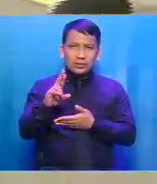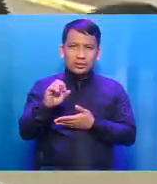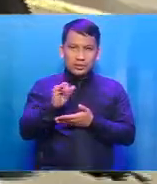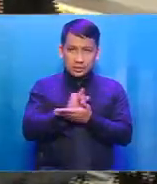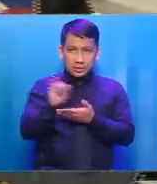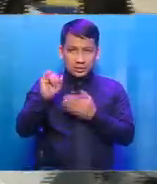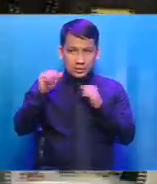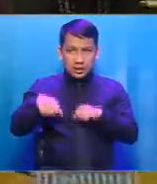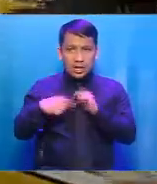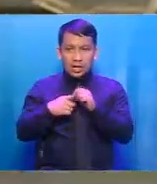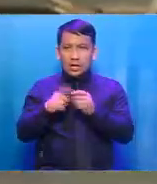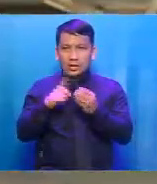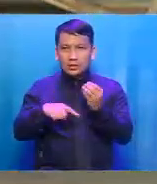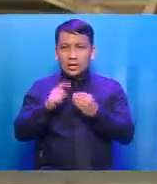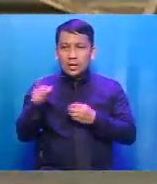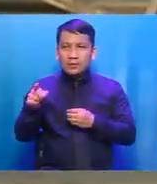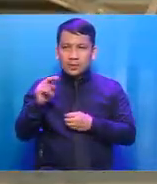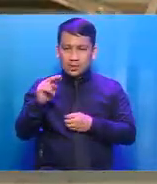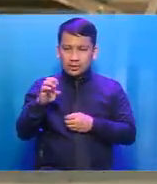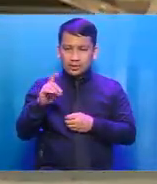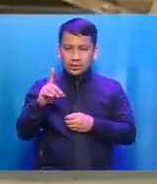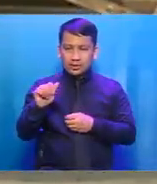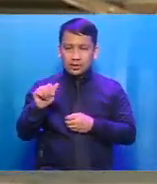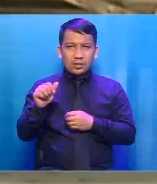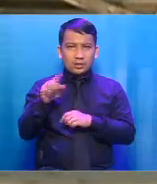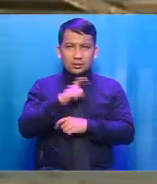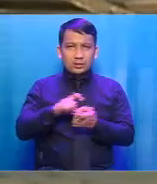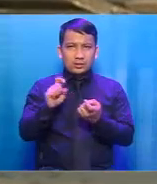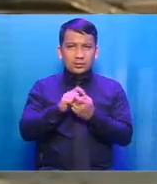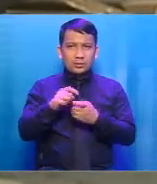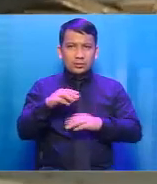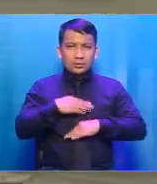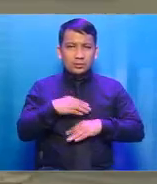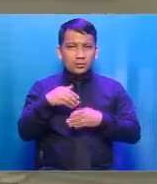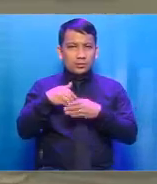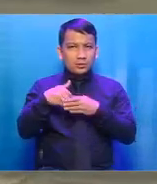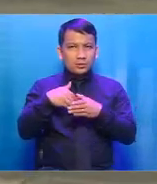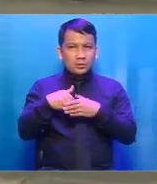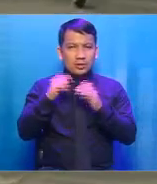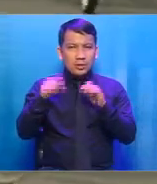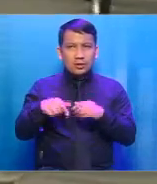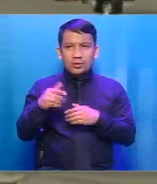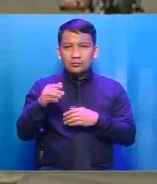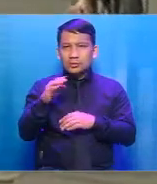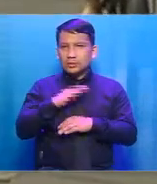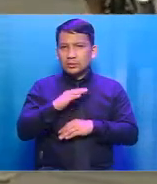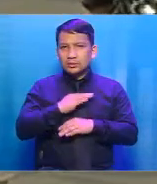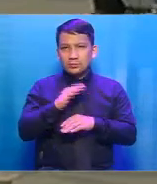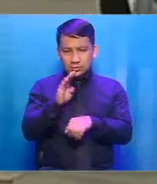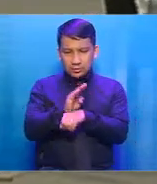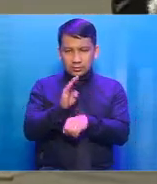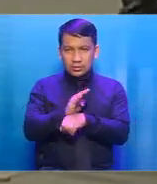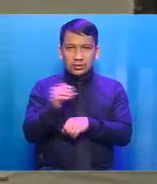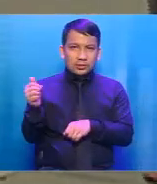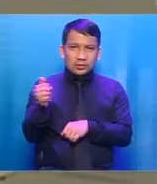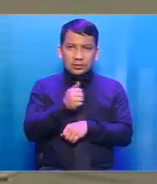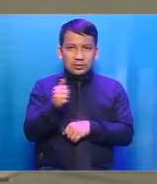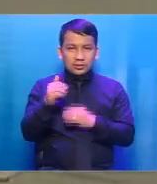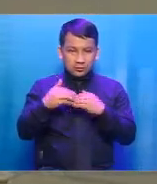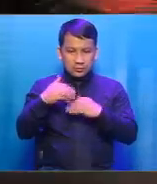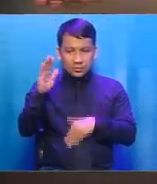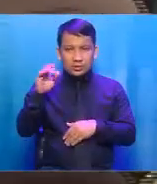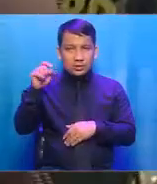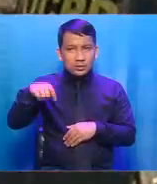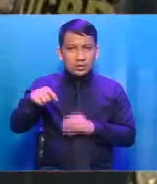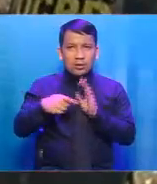Economic and Development Authority o NEDA, hindi naging sapat ang bagyang pagluwag ng restrictions sa negosyo at transportasyon para itaas ang